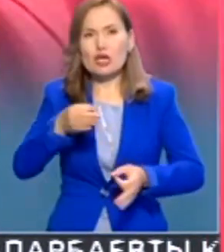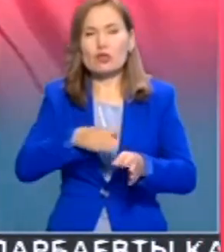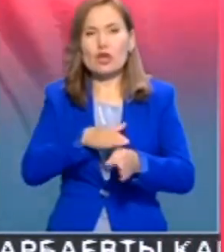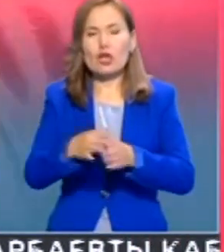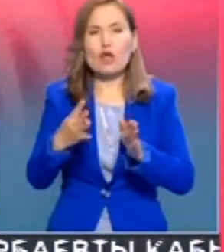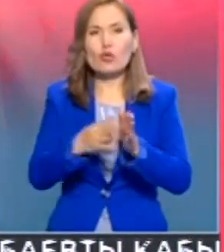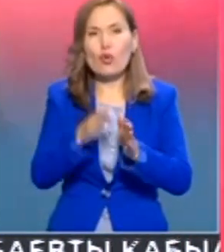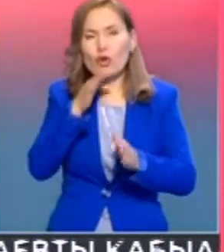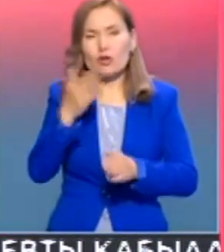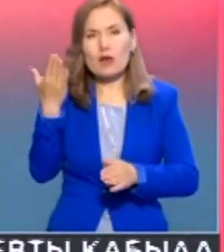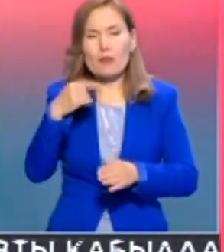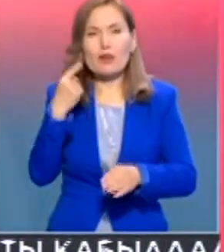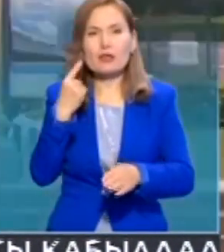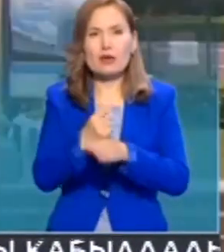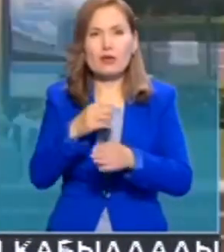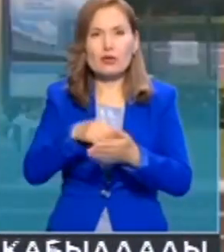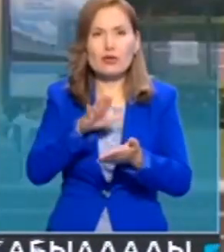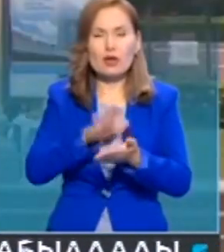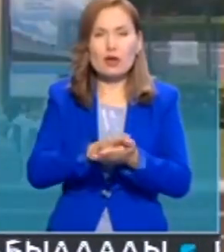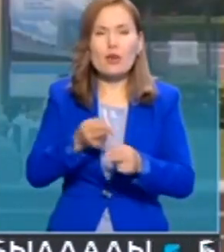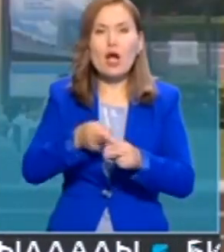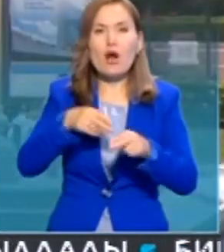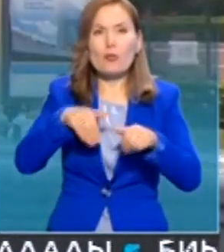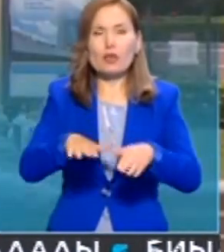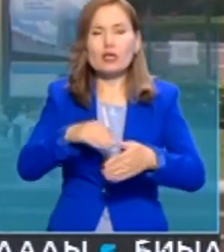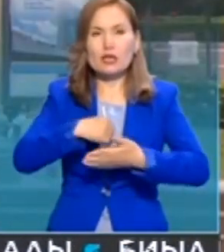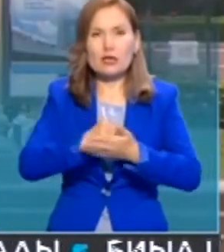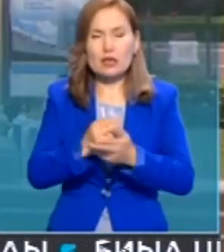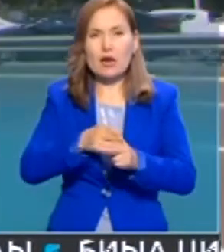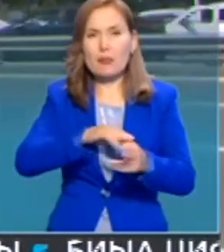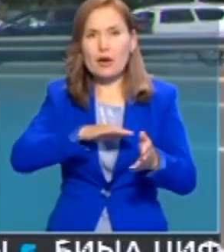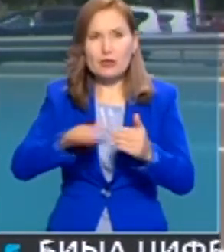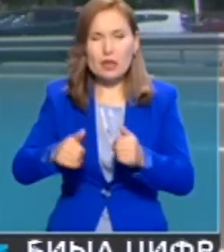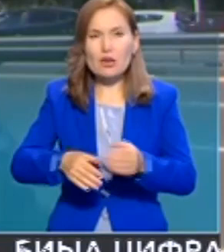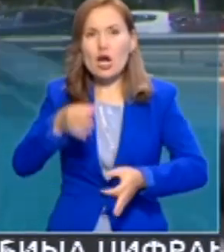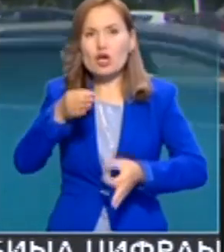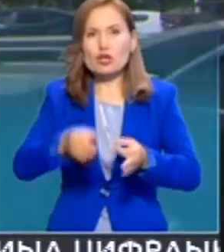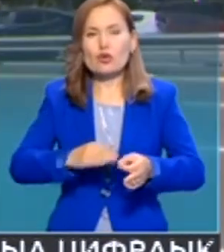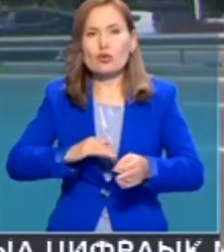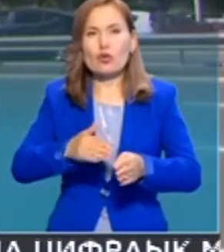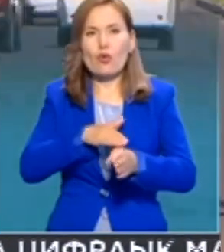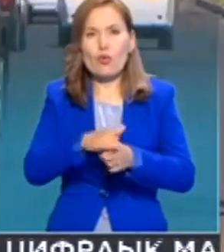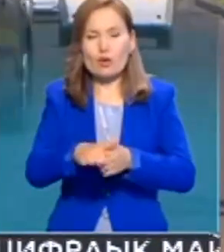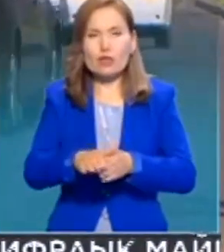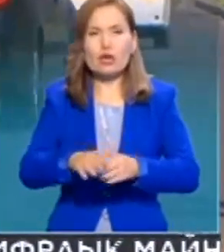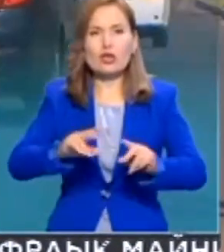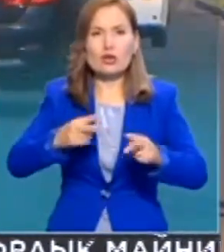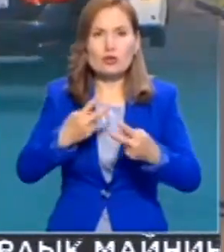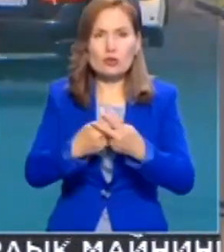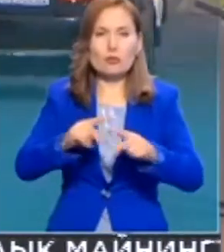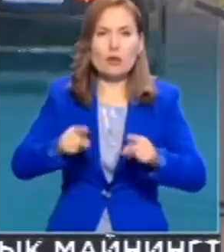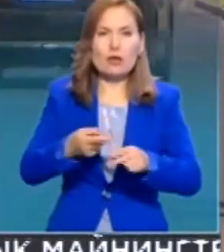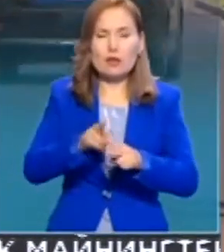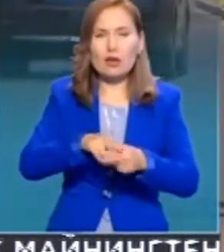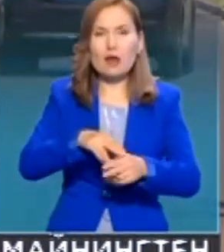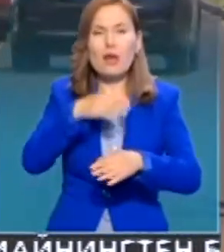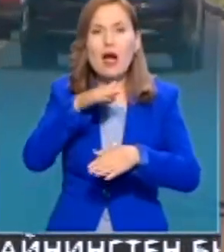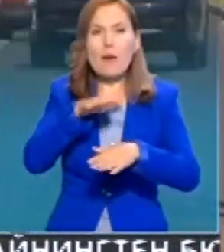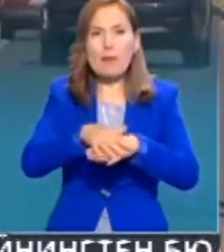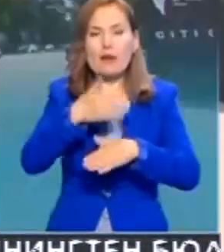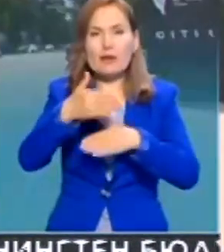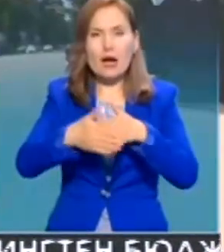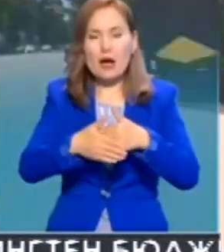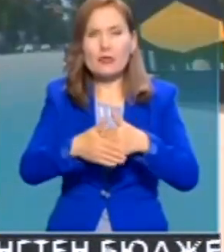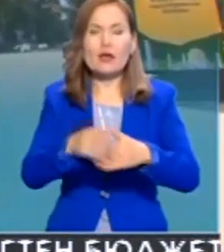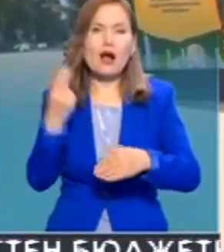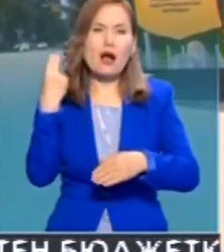9 жыл бұрын тыйым салып тастаған. Бұл шешімді шығарған адам кейін өзі істі болып түрмеге жабылыпты. Ал Сапарәлі банк алдында болған